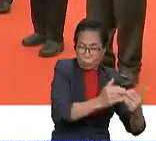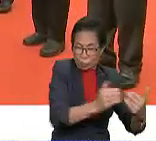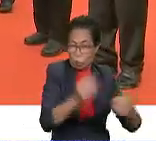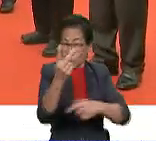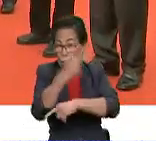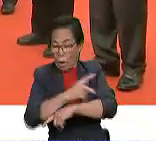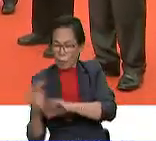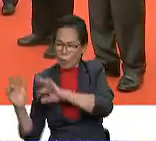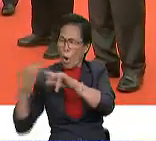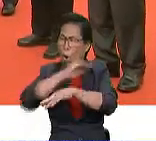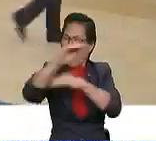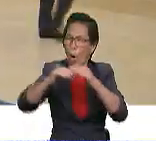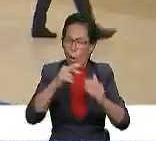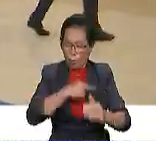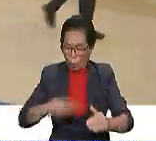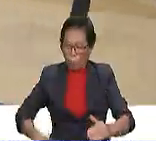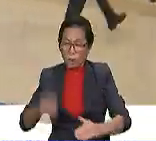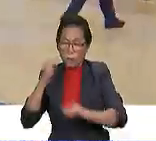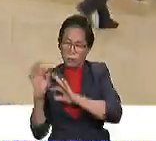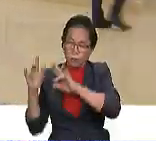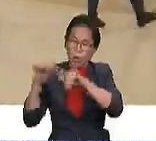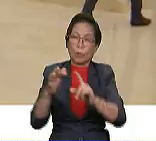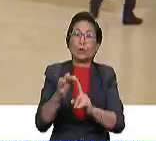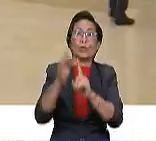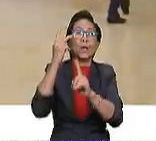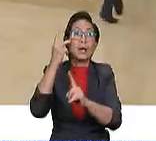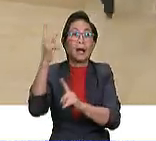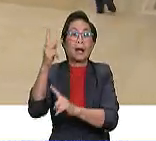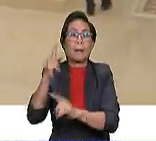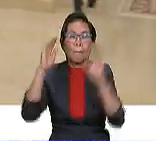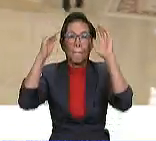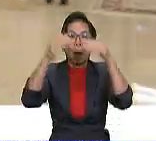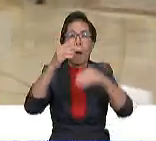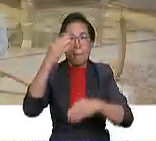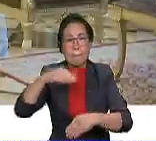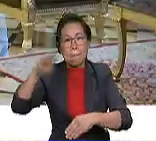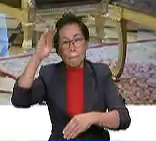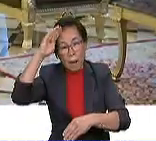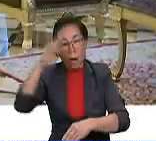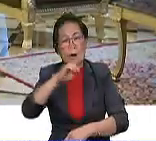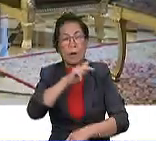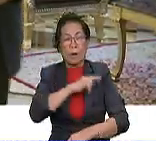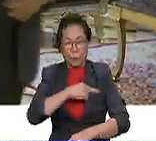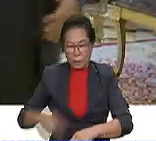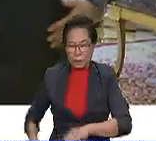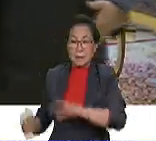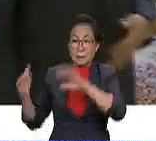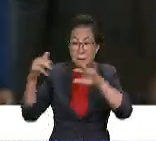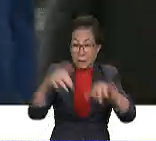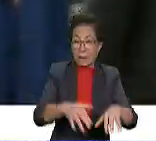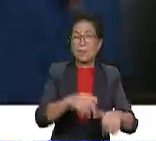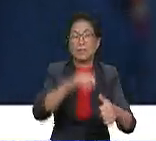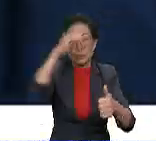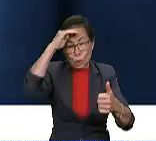turut dihadiri semua raja-raja Melayu kecuali iklan tanpa Hamdan Perlis raja-raja yang berangkat jelas Sultan Johor Sultan